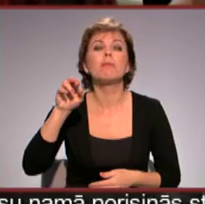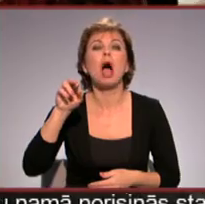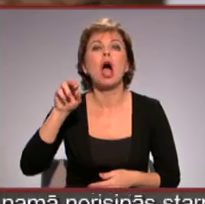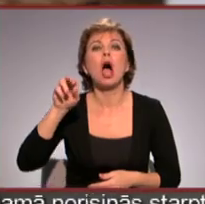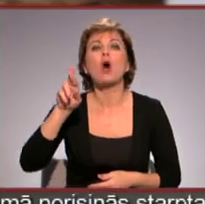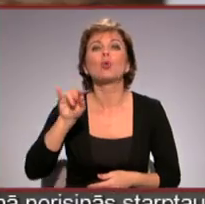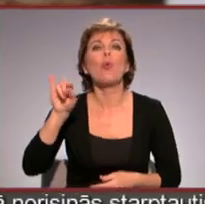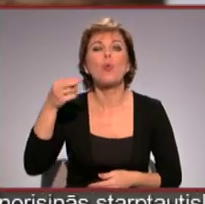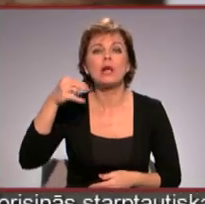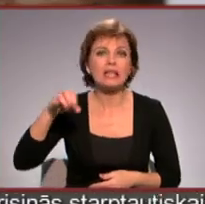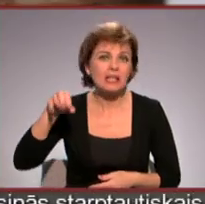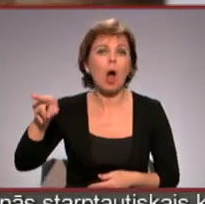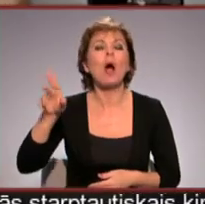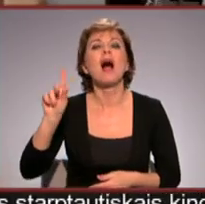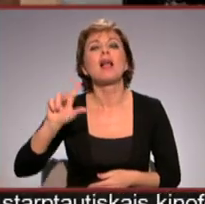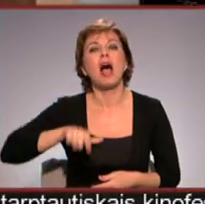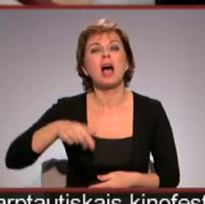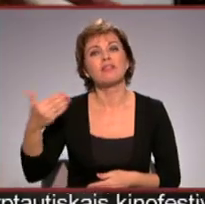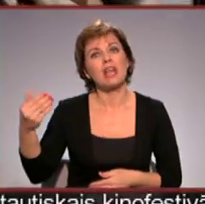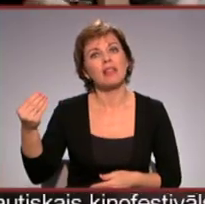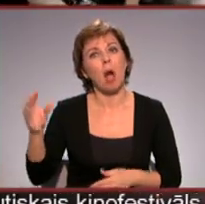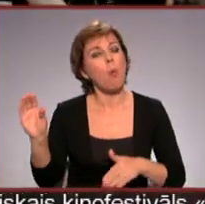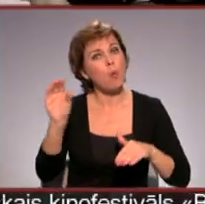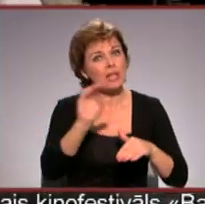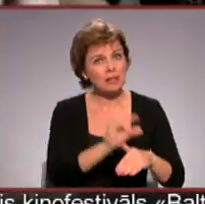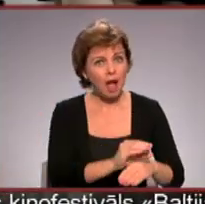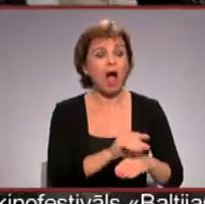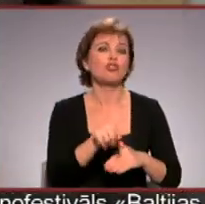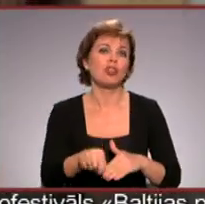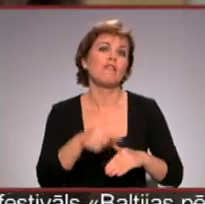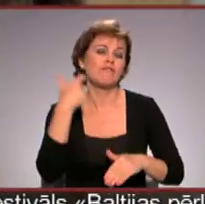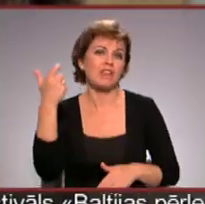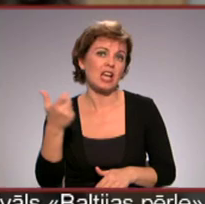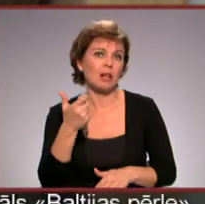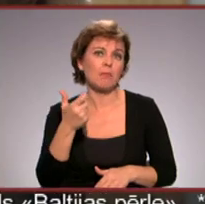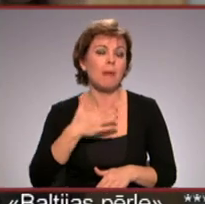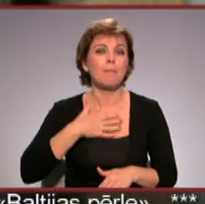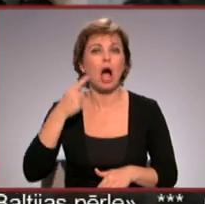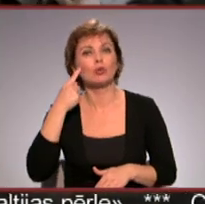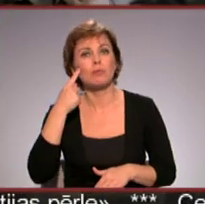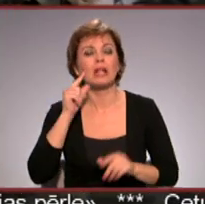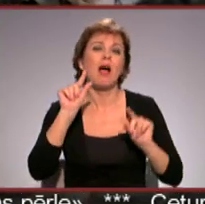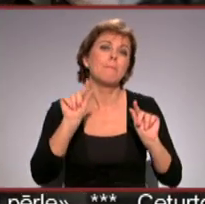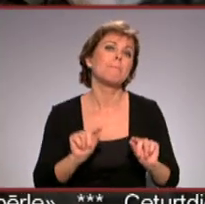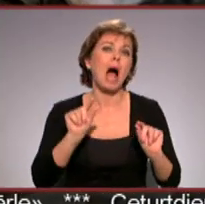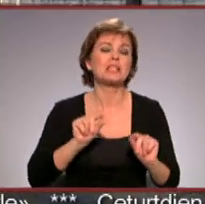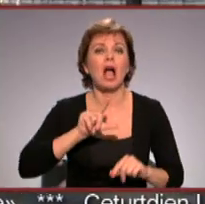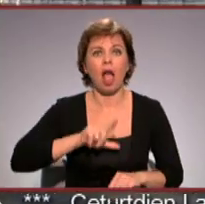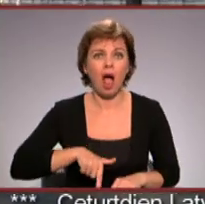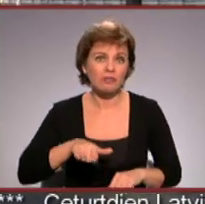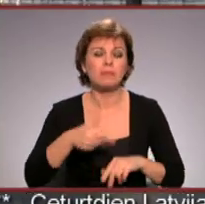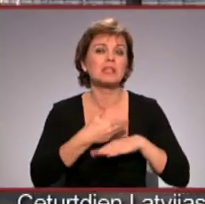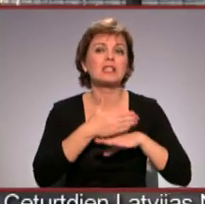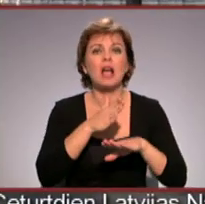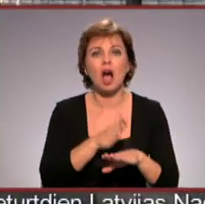par Latvijas naudu, Latvijas fondu naudu. Šī filma varbūt pat, manuprāt, ir pat mazāk latviska, taču tā filma sastāv no